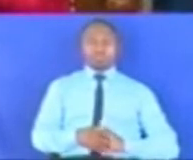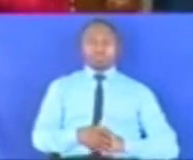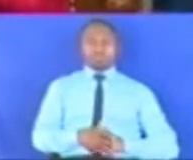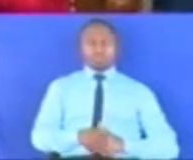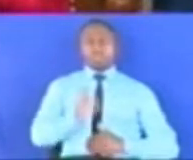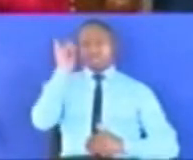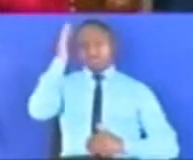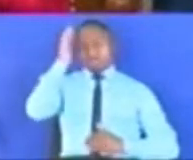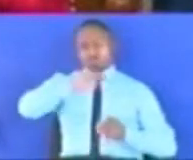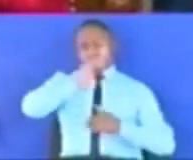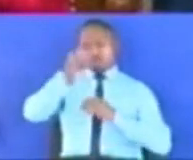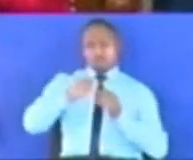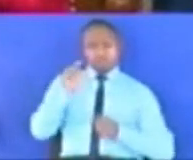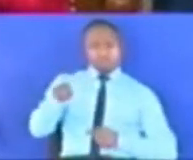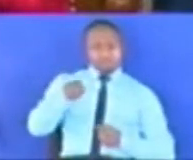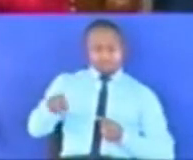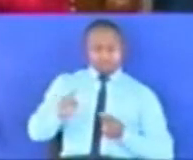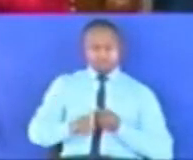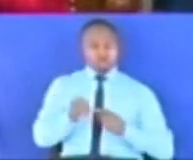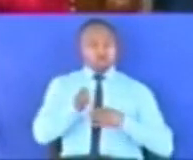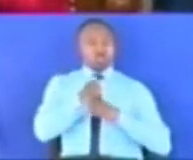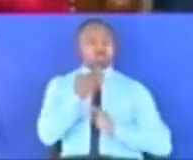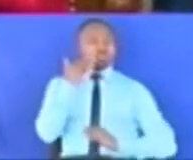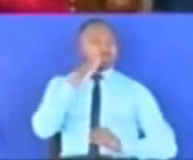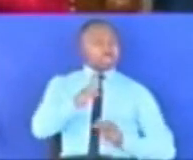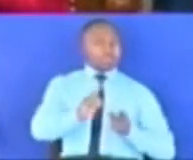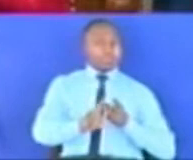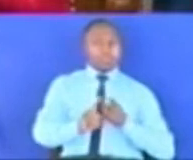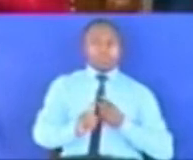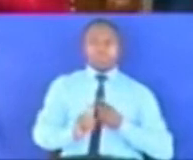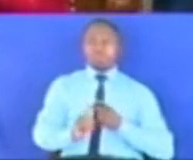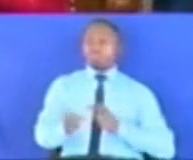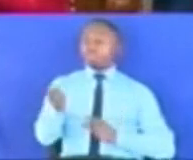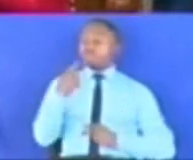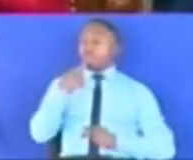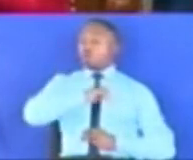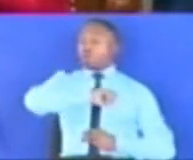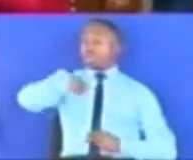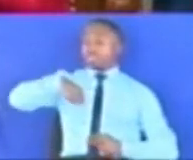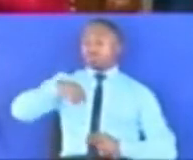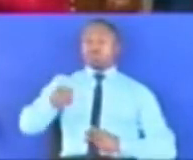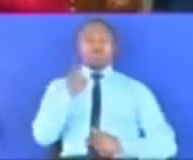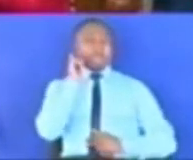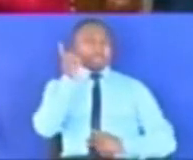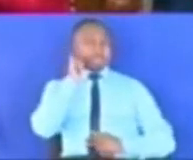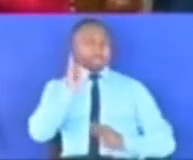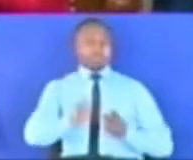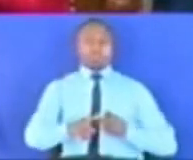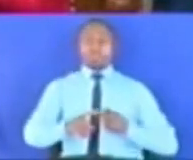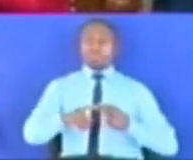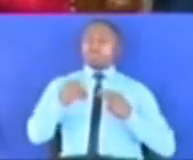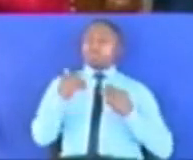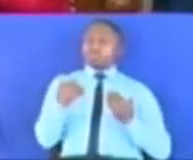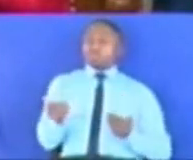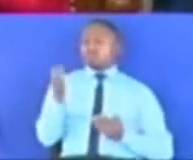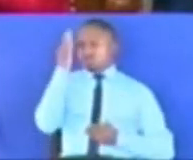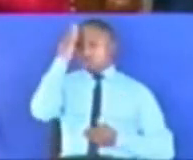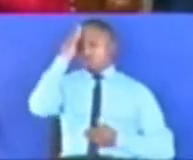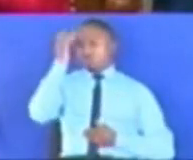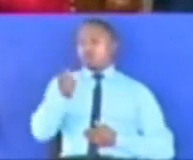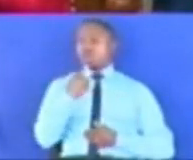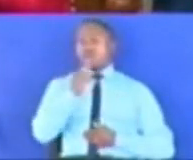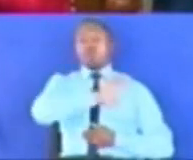Nadhani tunarudi pale kwenye umuhimu wa hizi dawa zetu za asili, lakini kutambua dawa